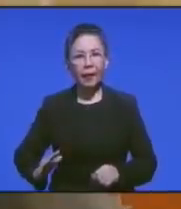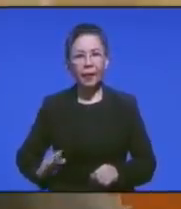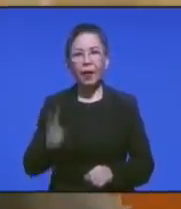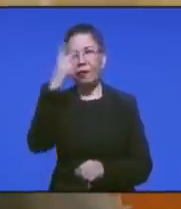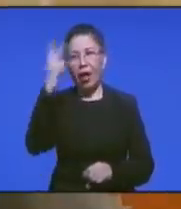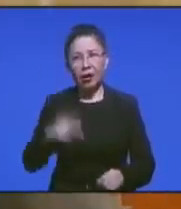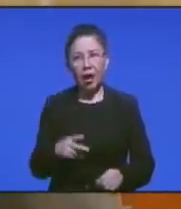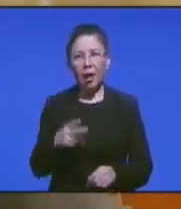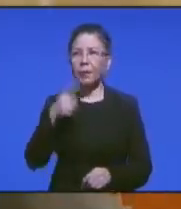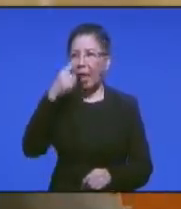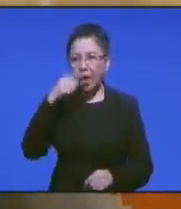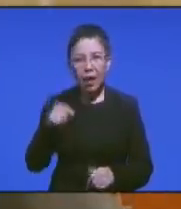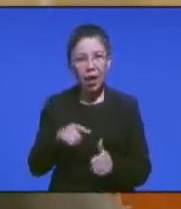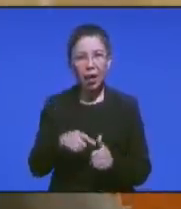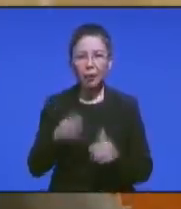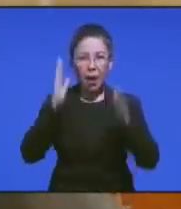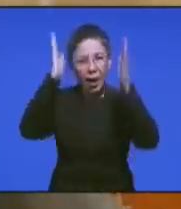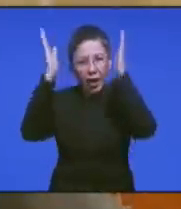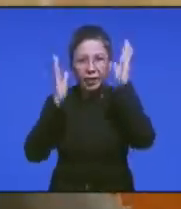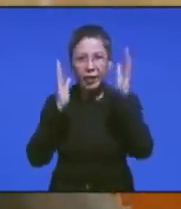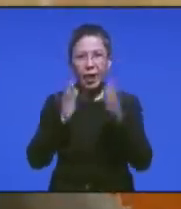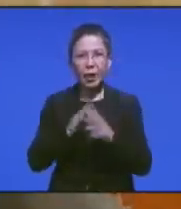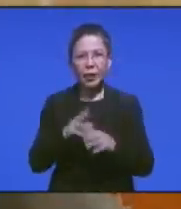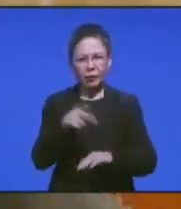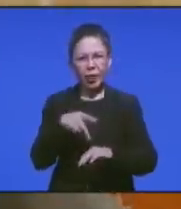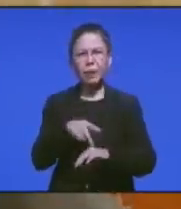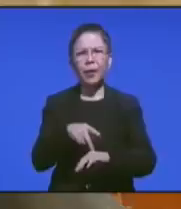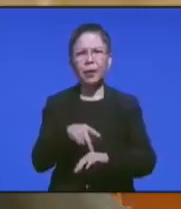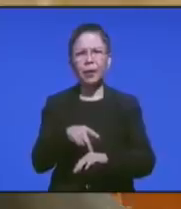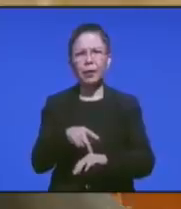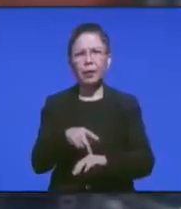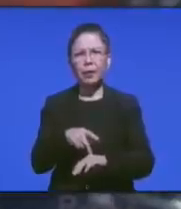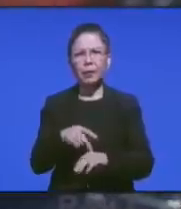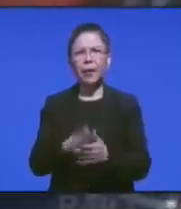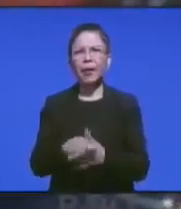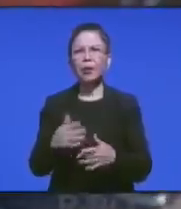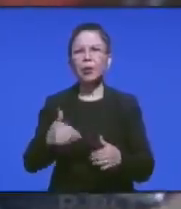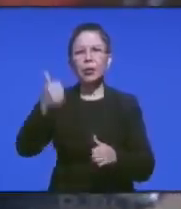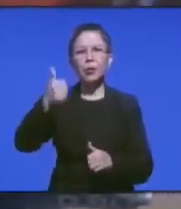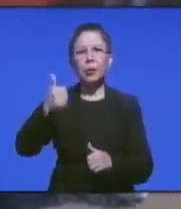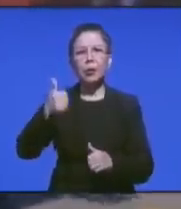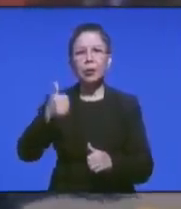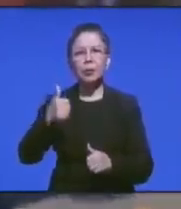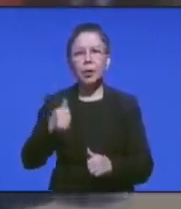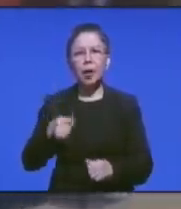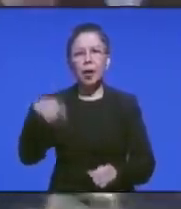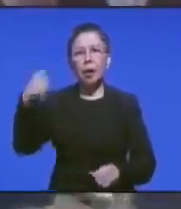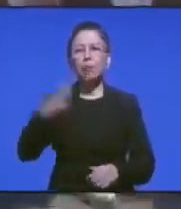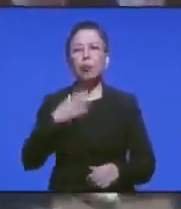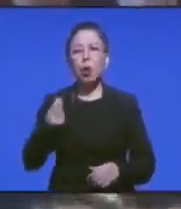Vietnam, Thailand, kemudian Malaysia, ya Filipina juga di atas kita. Pemilik itu nggak suka di demo-demo